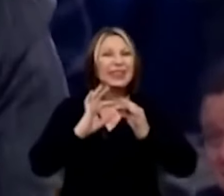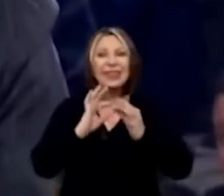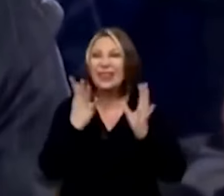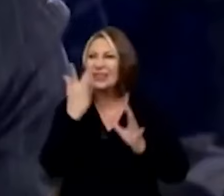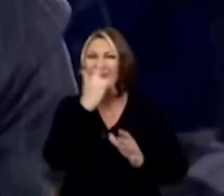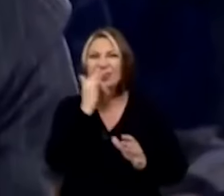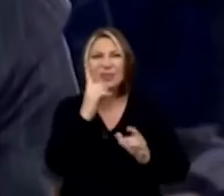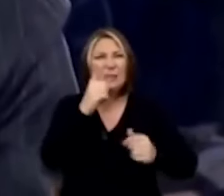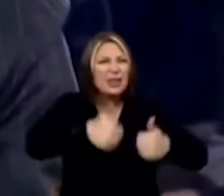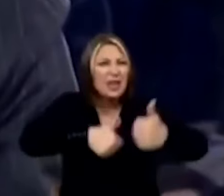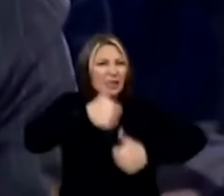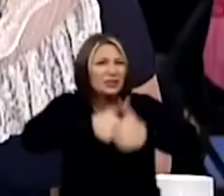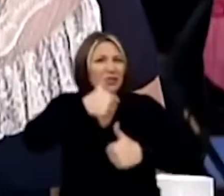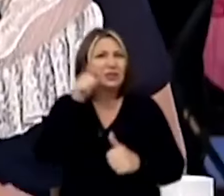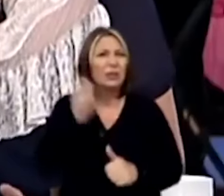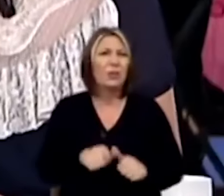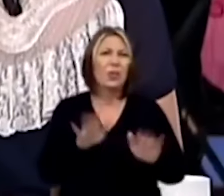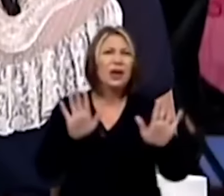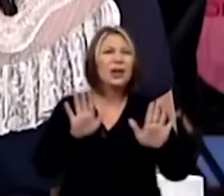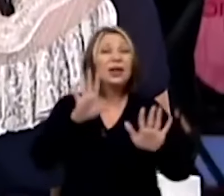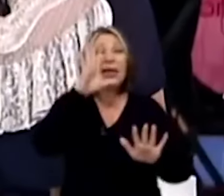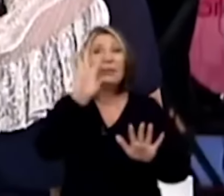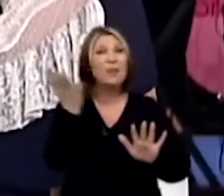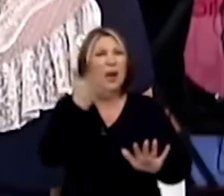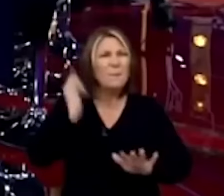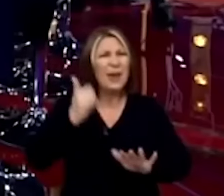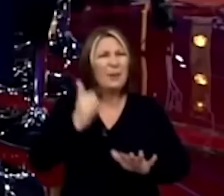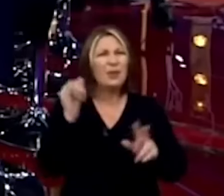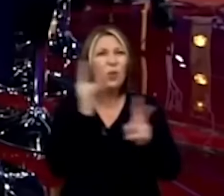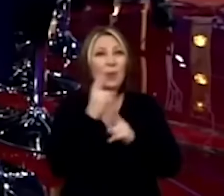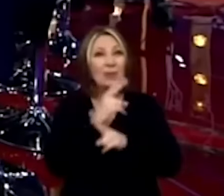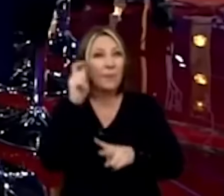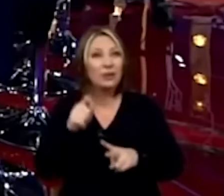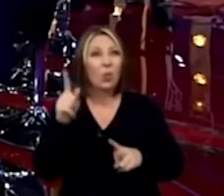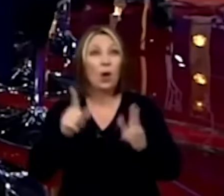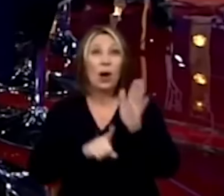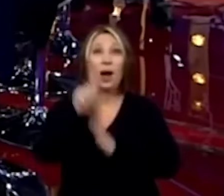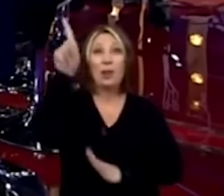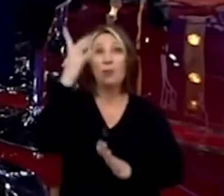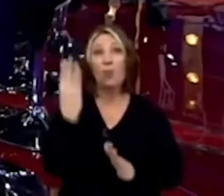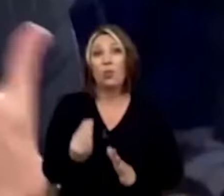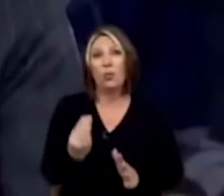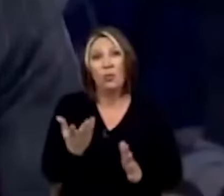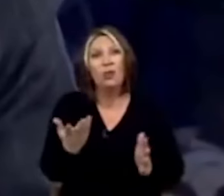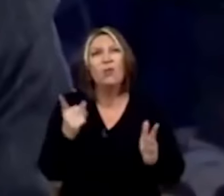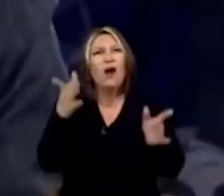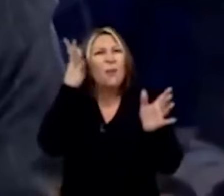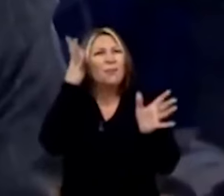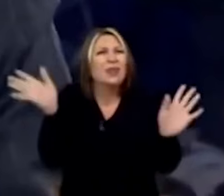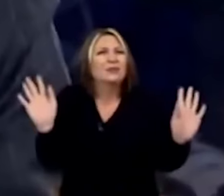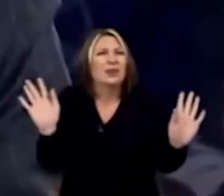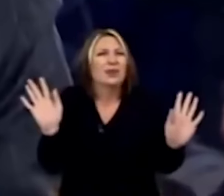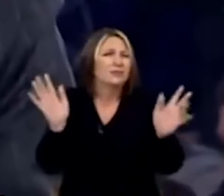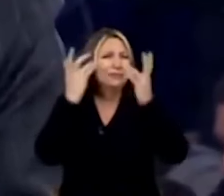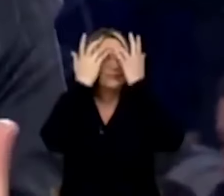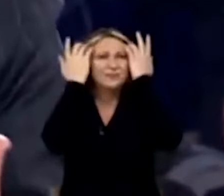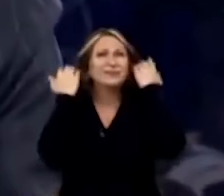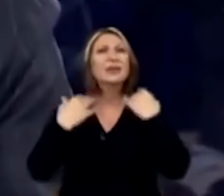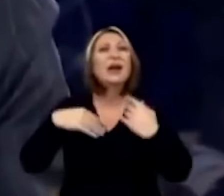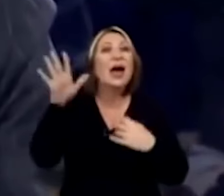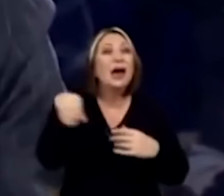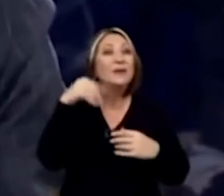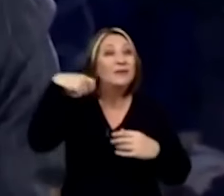ve çirkin bir yarışa sokuyorlar herkesi. Doğru. Kim daha berbat bir komedi yaparsa o galip geliyor filan. Yani doğru. Bu çok aptalca bir şey. Evet, evet. Yani